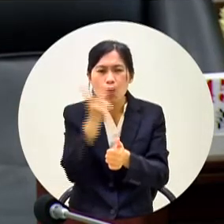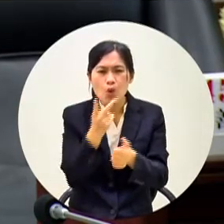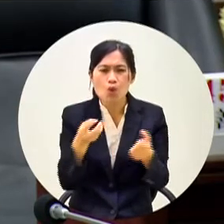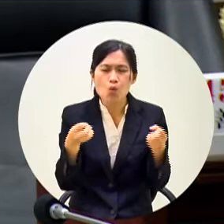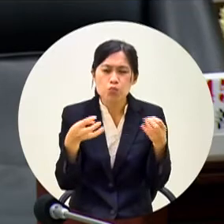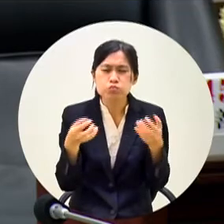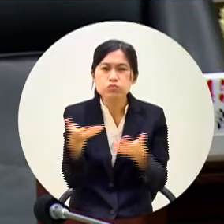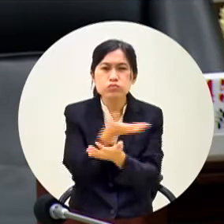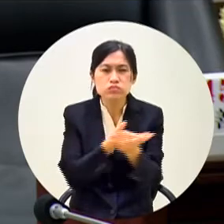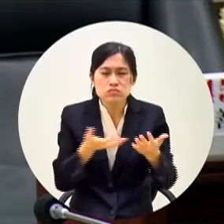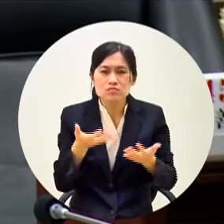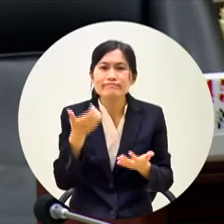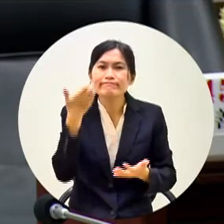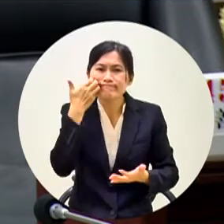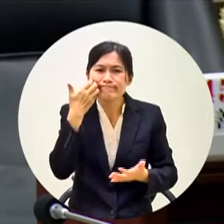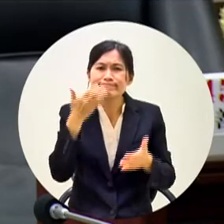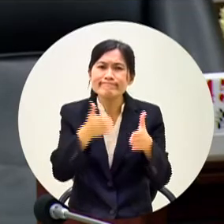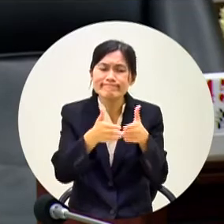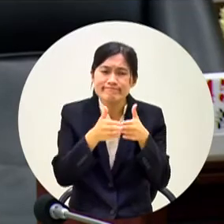要来负责这条路，